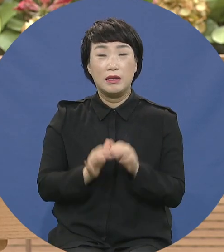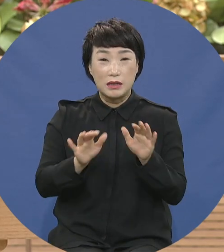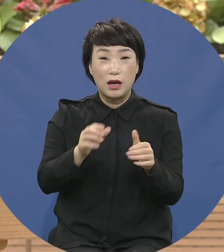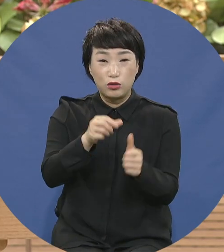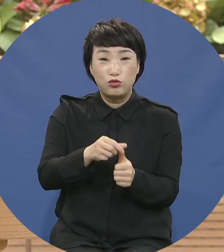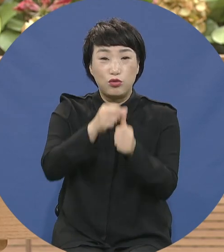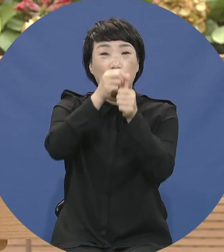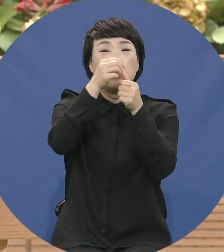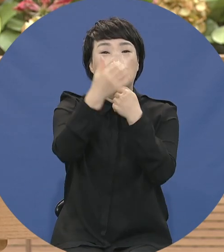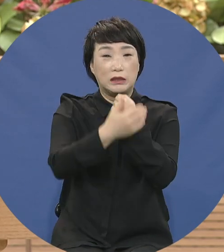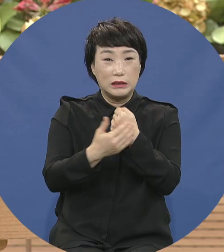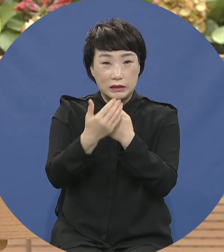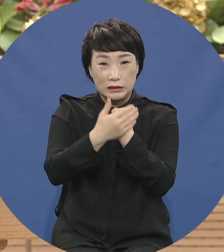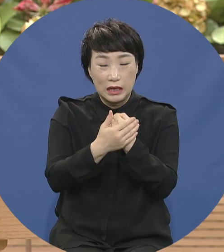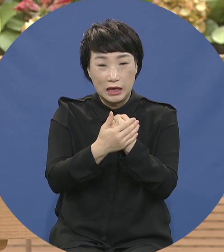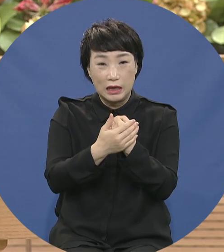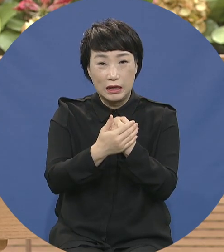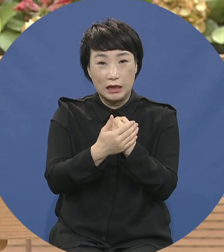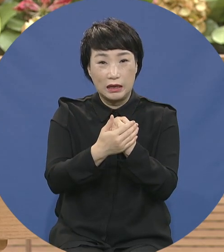구원의 은혜